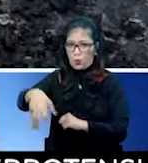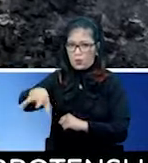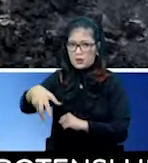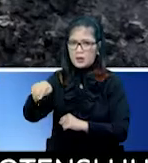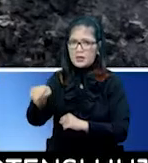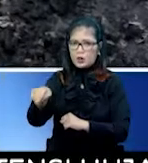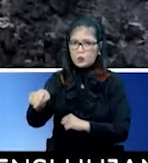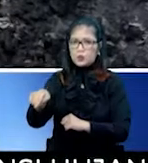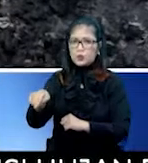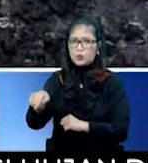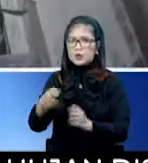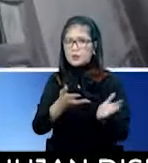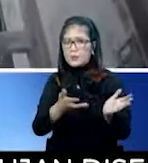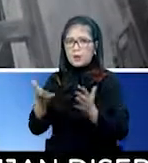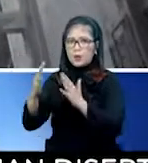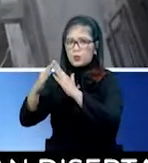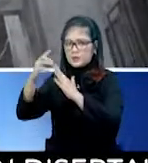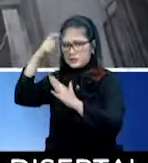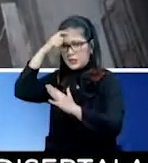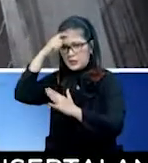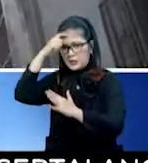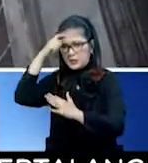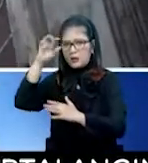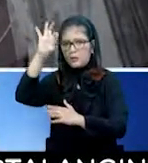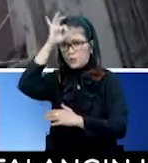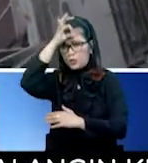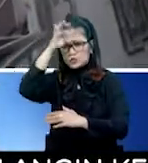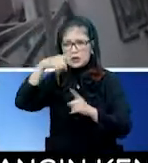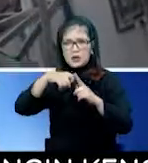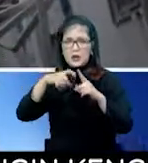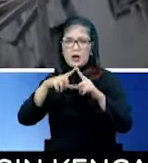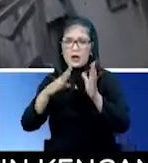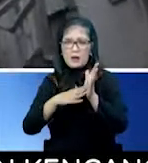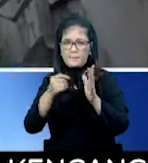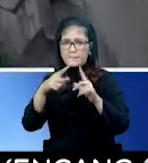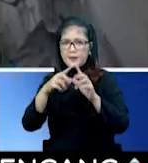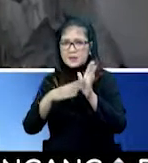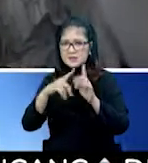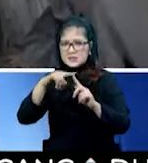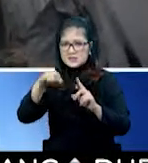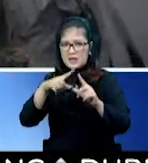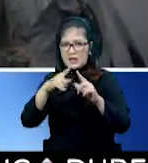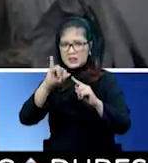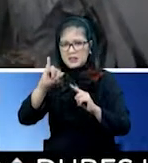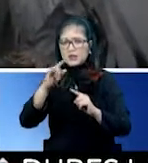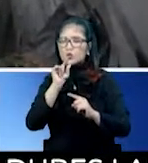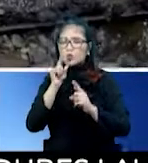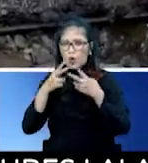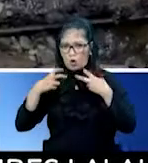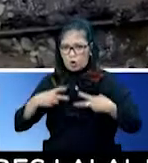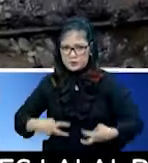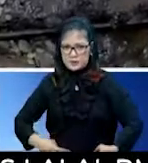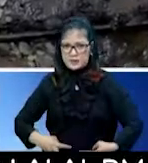sudah dibawa ke Rumah Sakit Polri Kramat Jati demi kepentingan otopsi. Dan hingga saat ini untuk penyebab